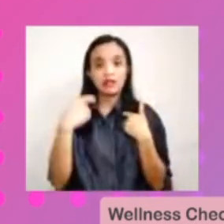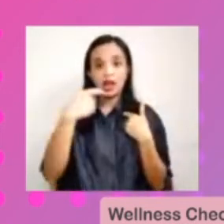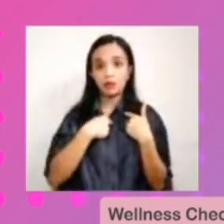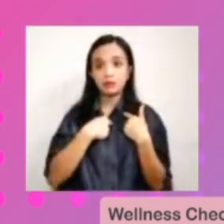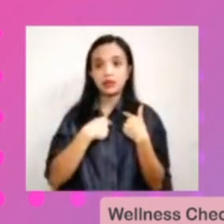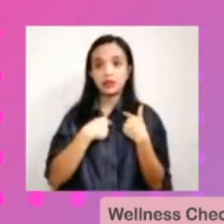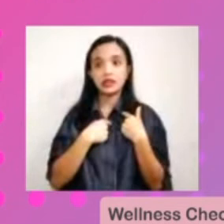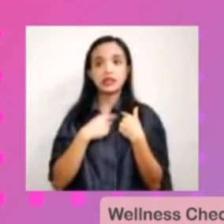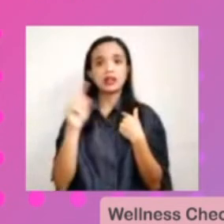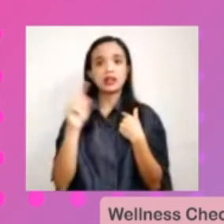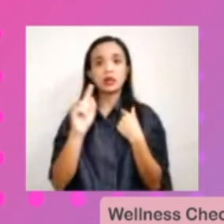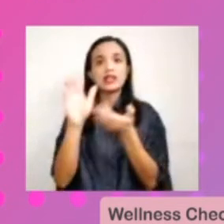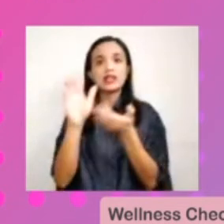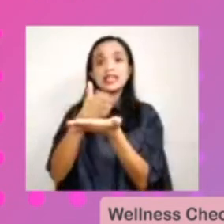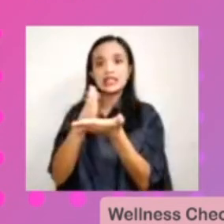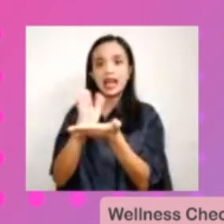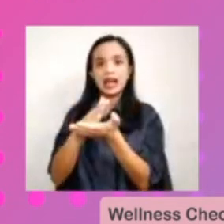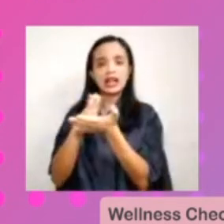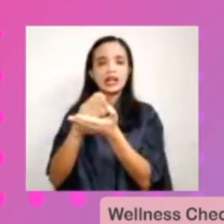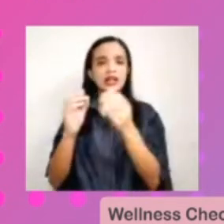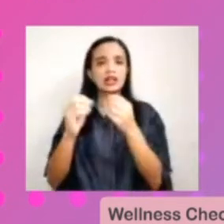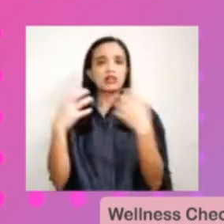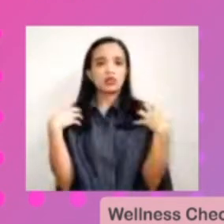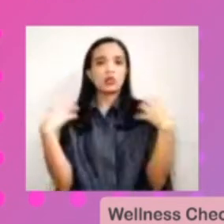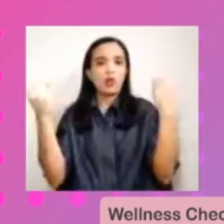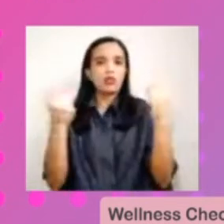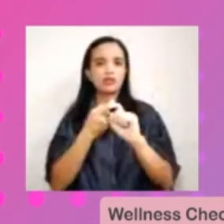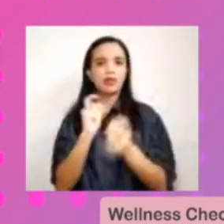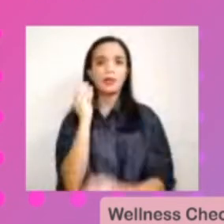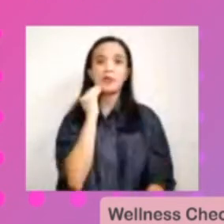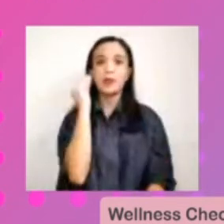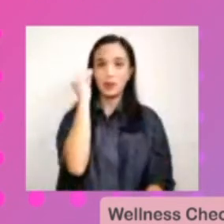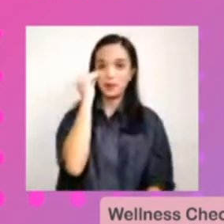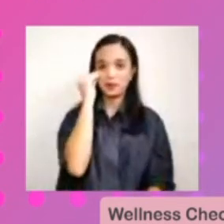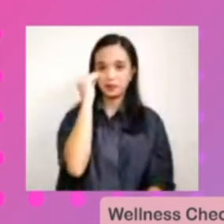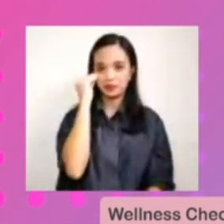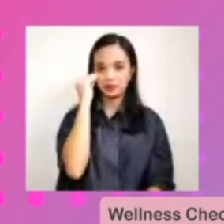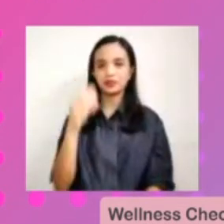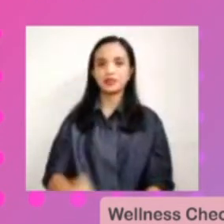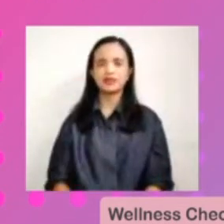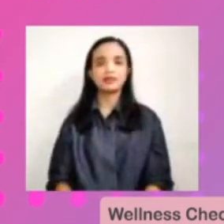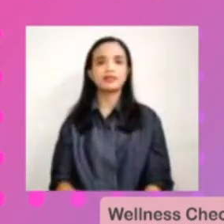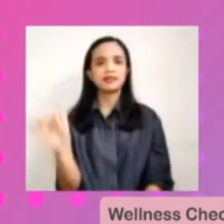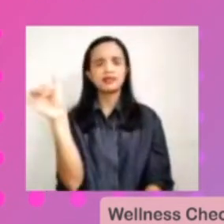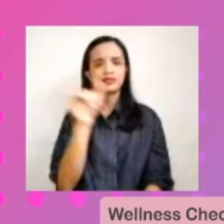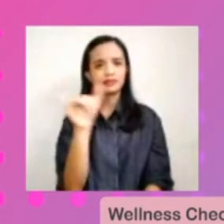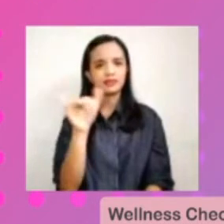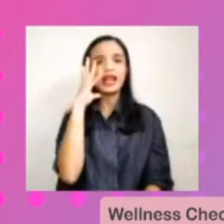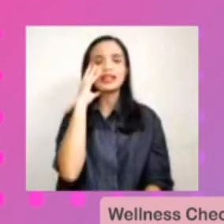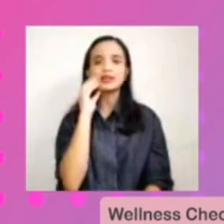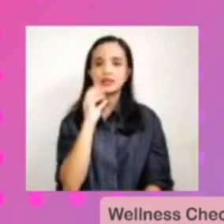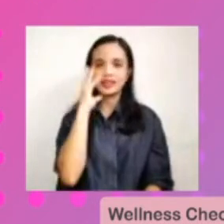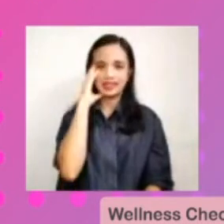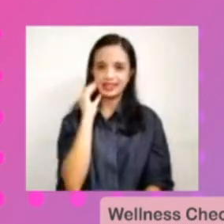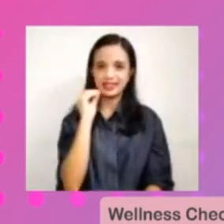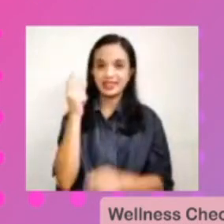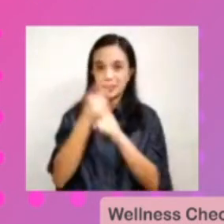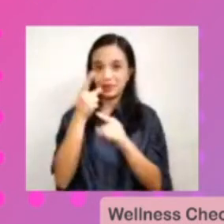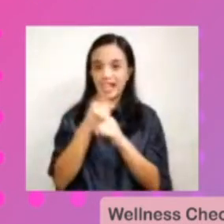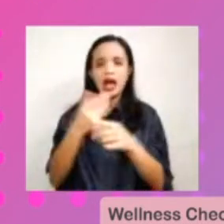Home? Ayan, ako actually, binarathon ko tong Stronger from Home. And very interesting, no? May mga nakita